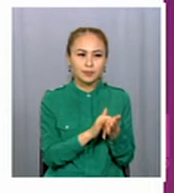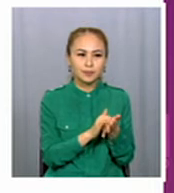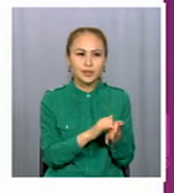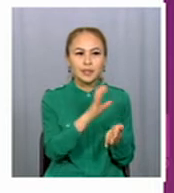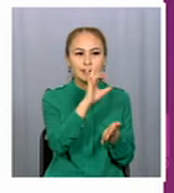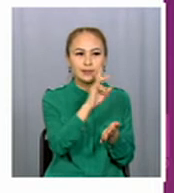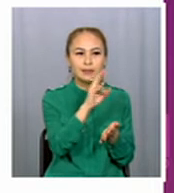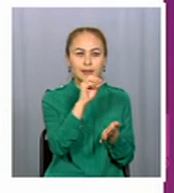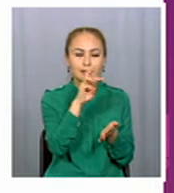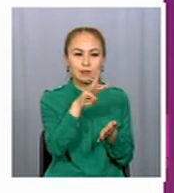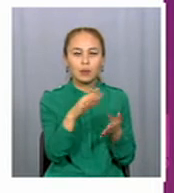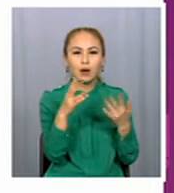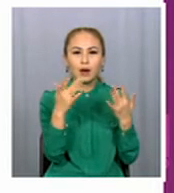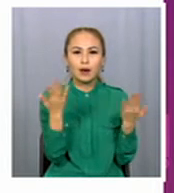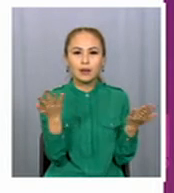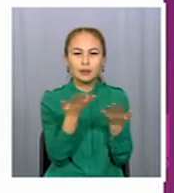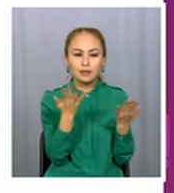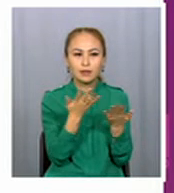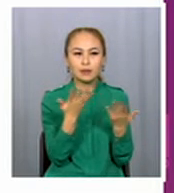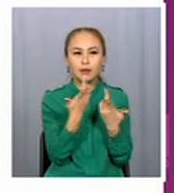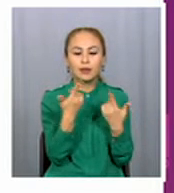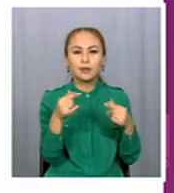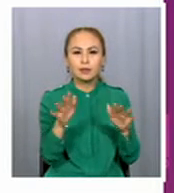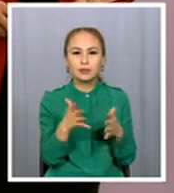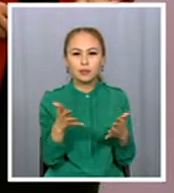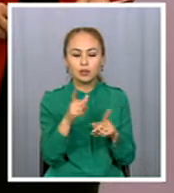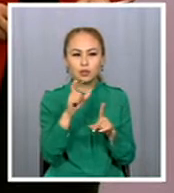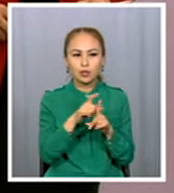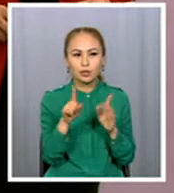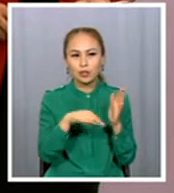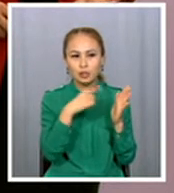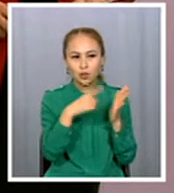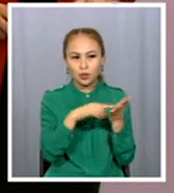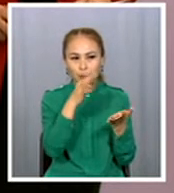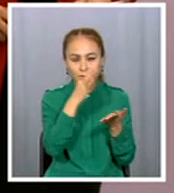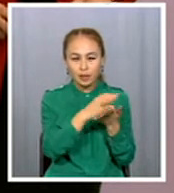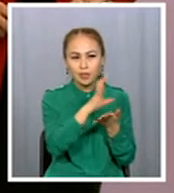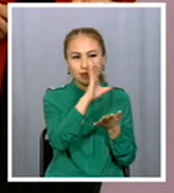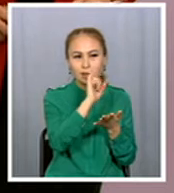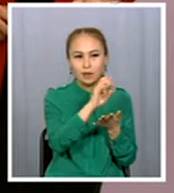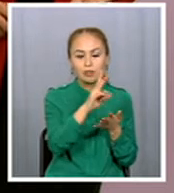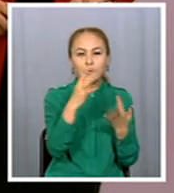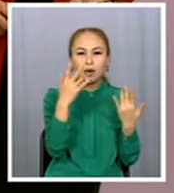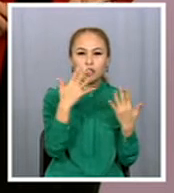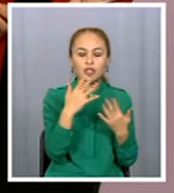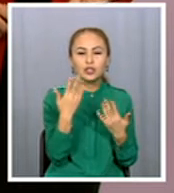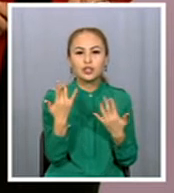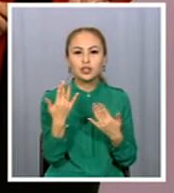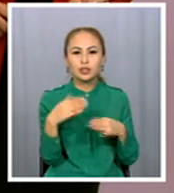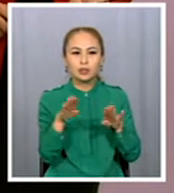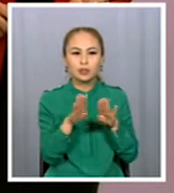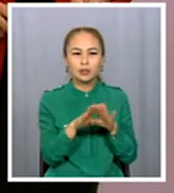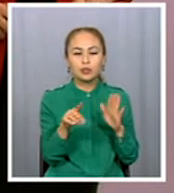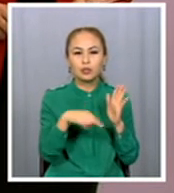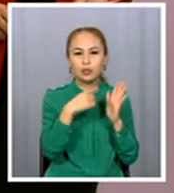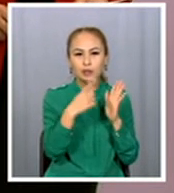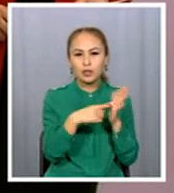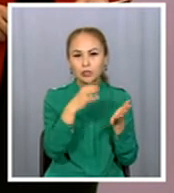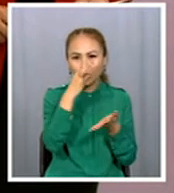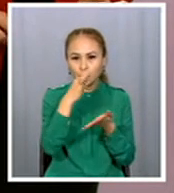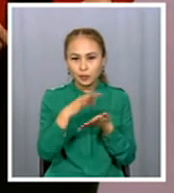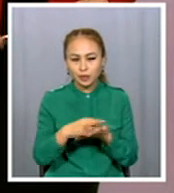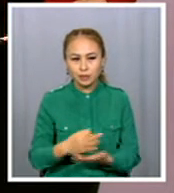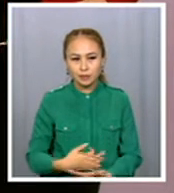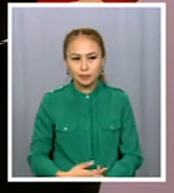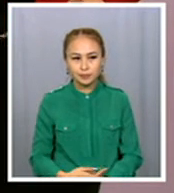Сынесім, қандай қай деген сұраққа жауап берсе, санесім, қанша, неше, нешінші деген сұрақтарға жауап береді.